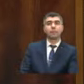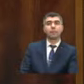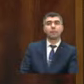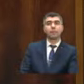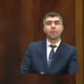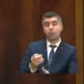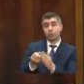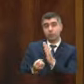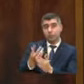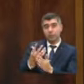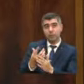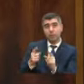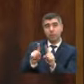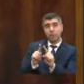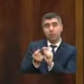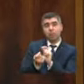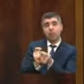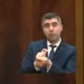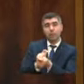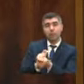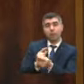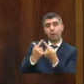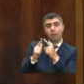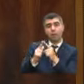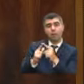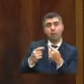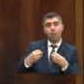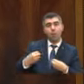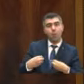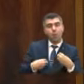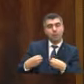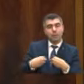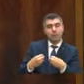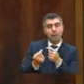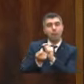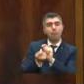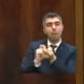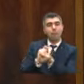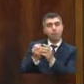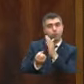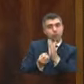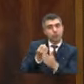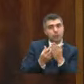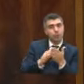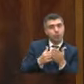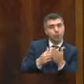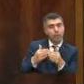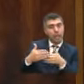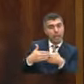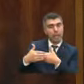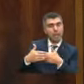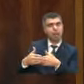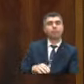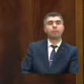ومقبلون على إجراء تغييرات على مختلف مناصب المسؤوليات تنفيذاً للتعليمات الملكية في هذا الشأن، فإن